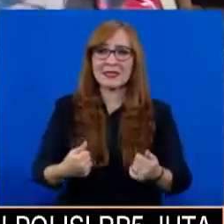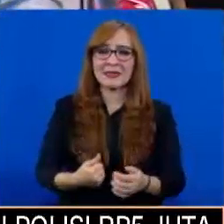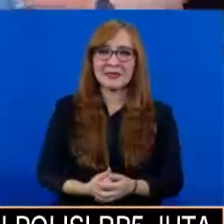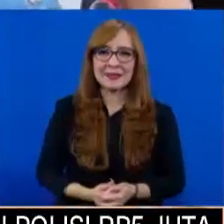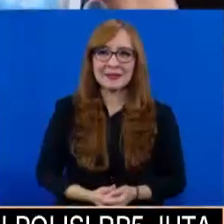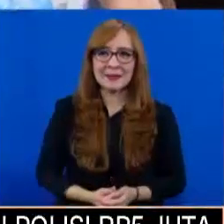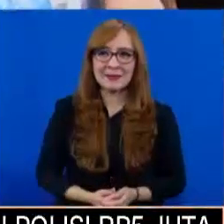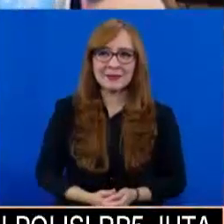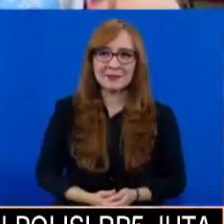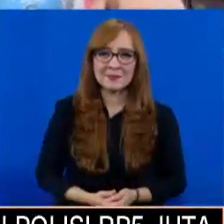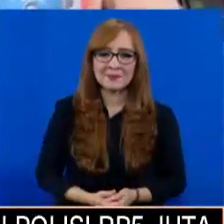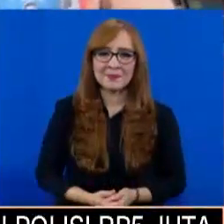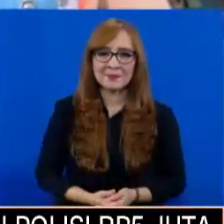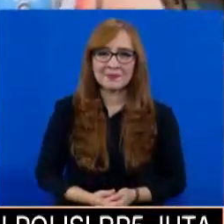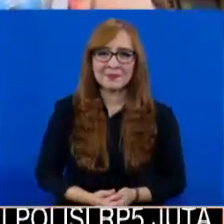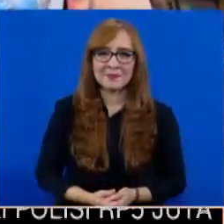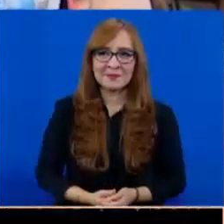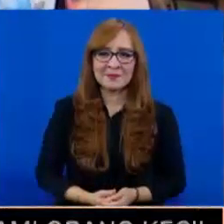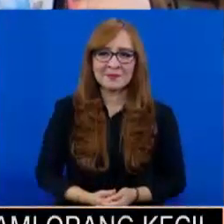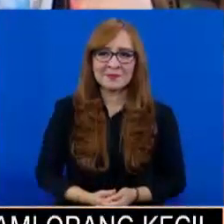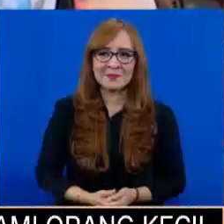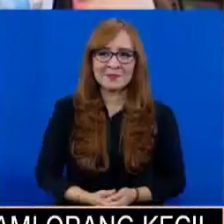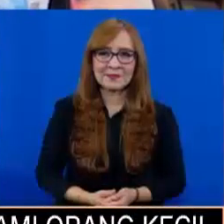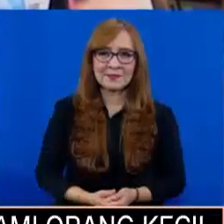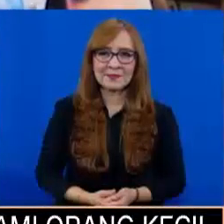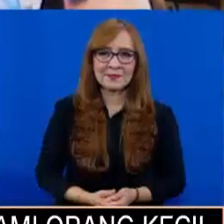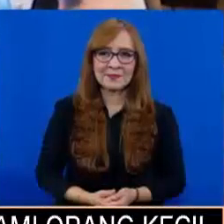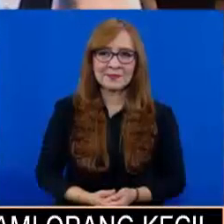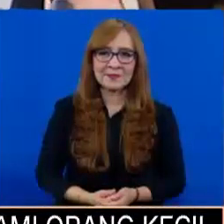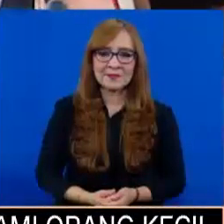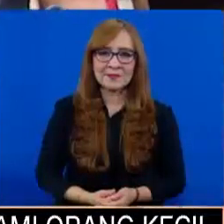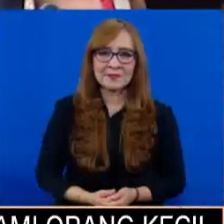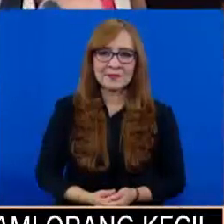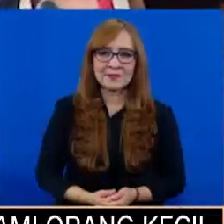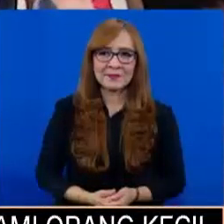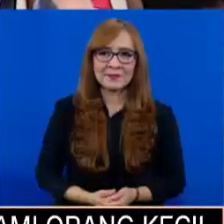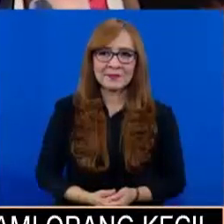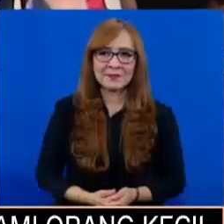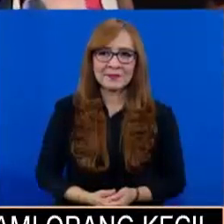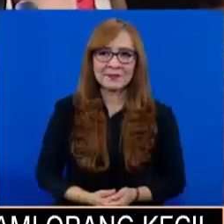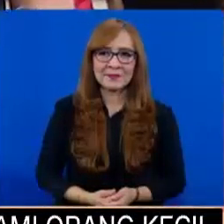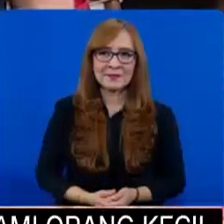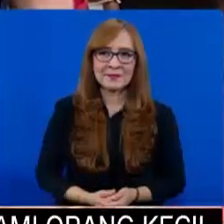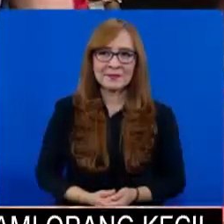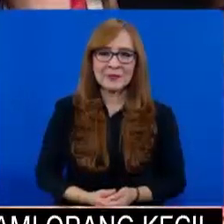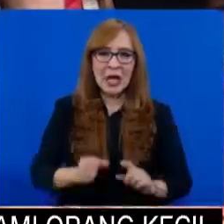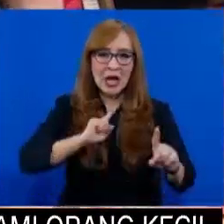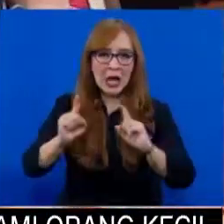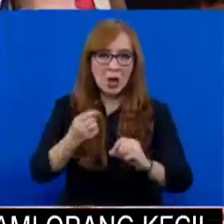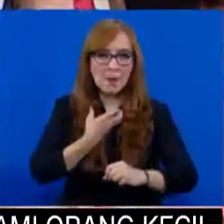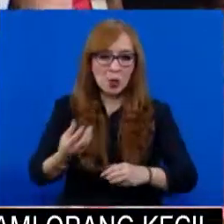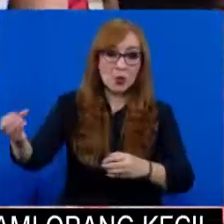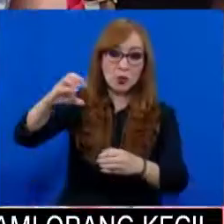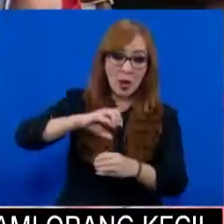sama kayak bikin kopi. Iya. Jadi ibaratnya kalau mau ditaruh di yang beginian, dikasihin sendok dulu biar nggak pecah. Iya gitu,